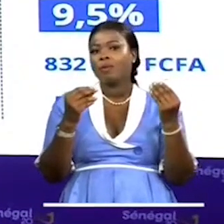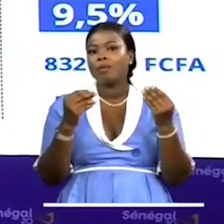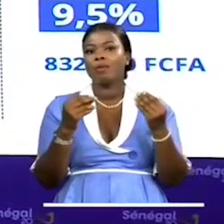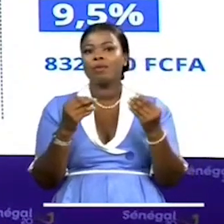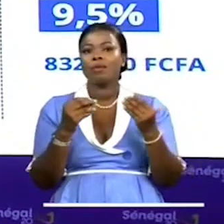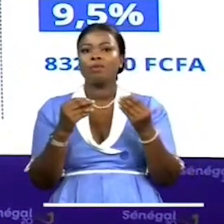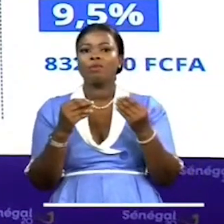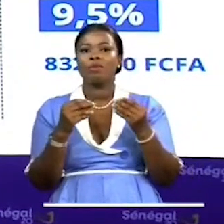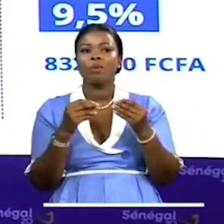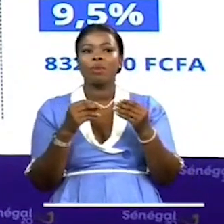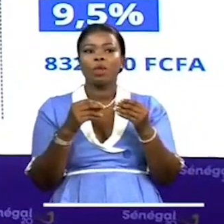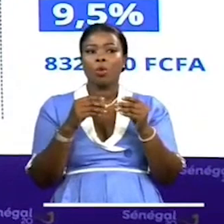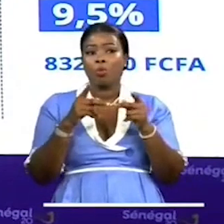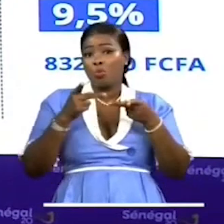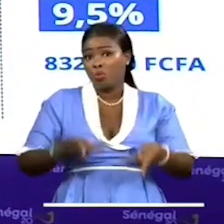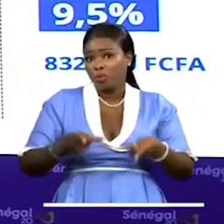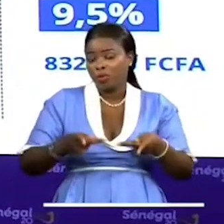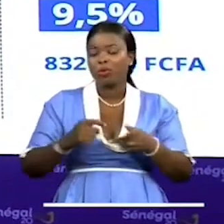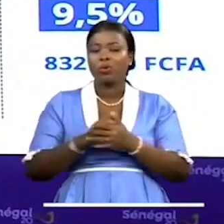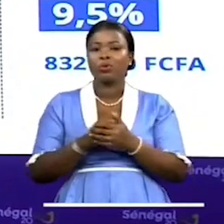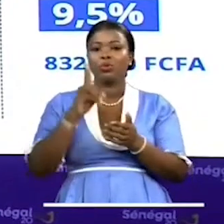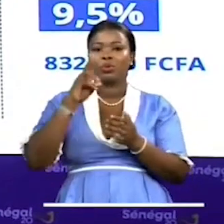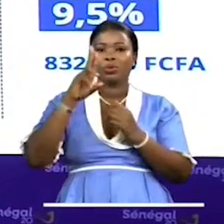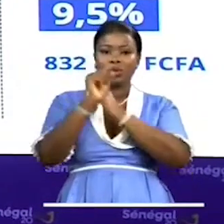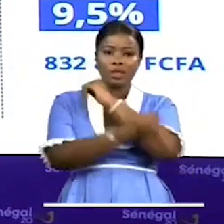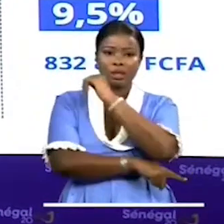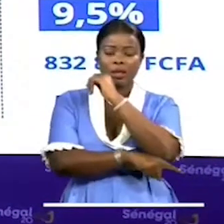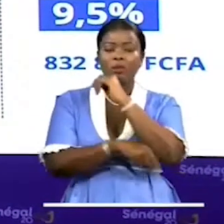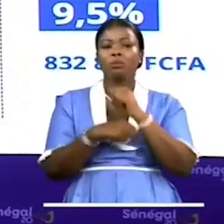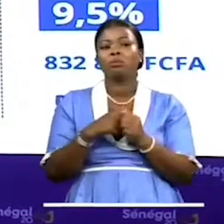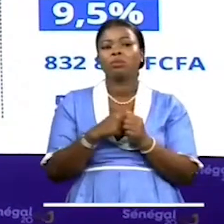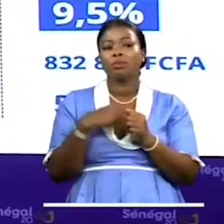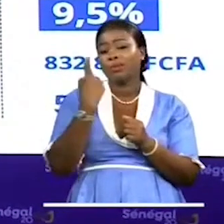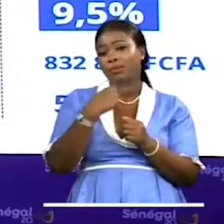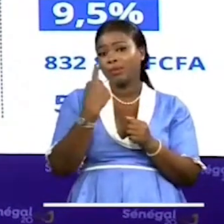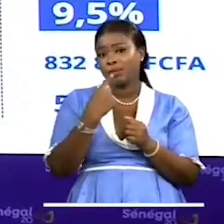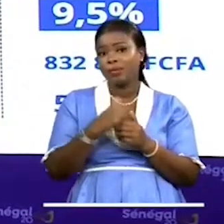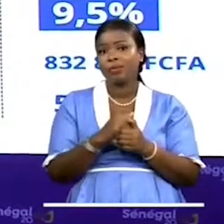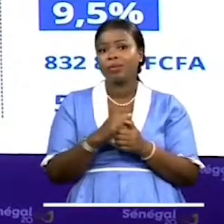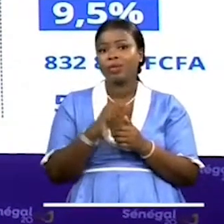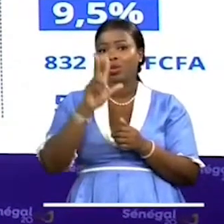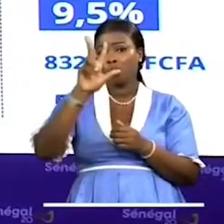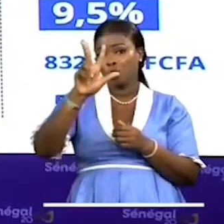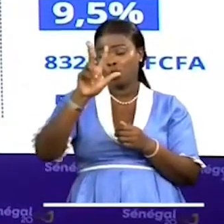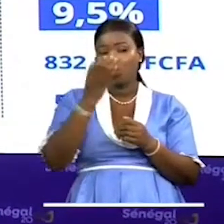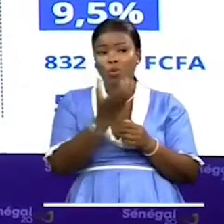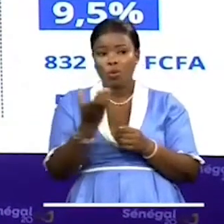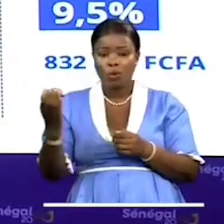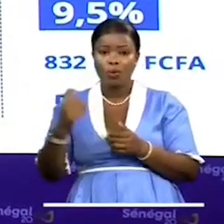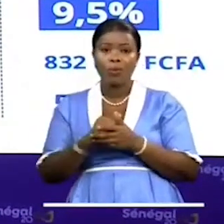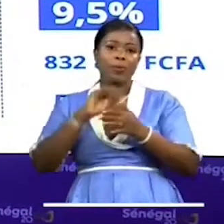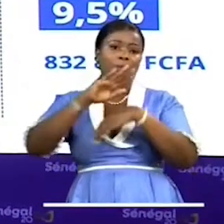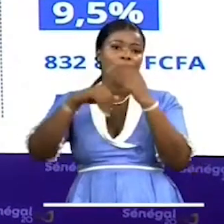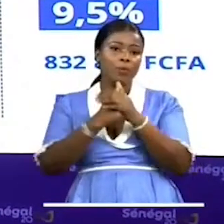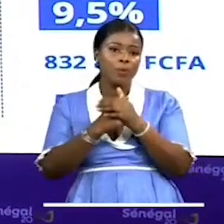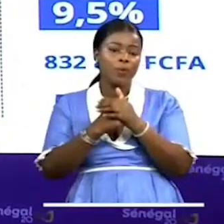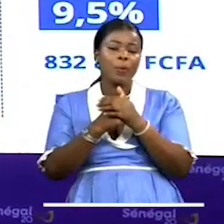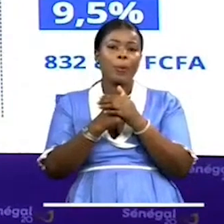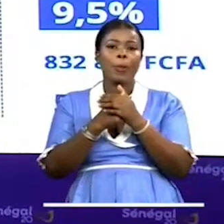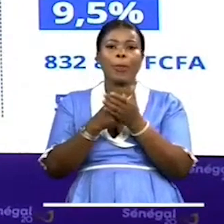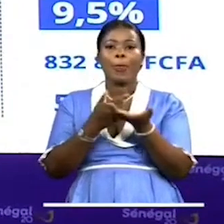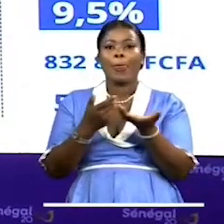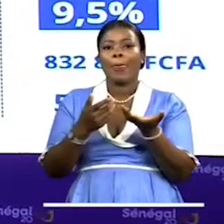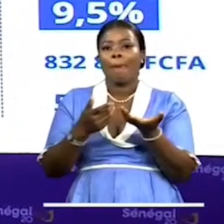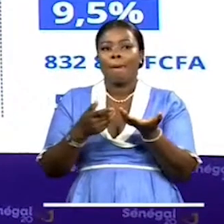tout de suite la position du Sénégal par rapport à l'indice de développement humain qui a trois composantes tout ce qui est revenu tout ce qui est